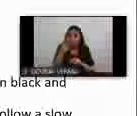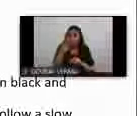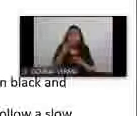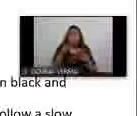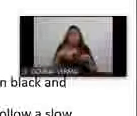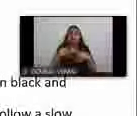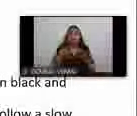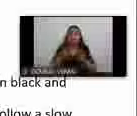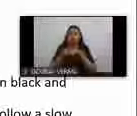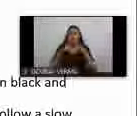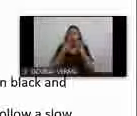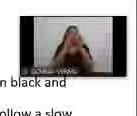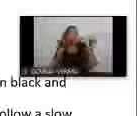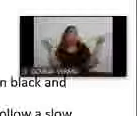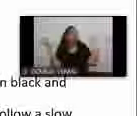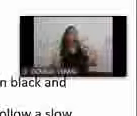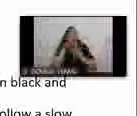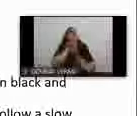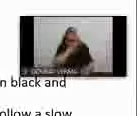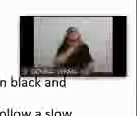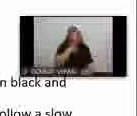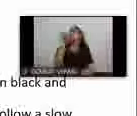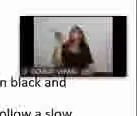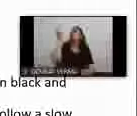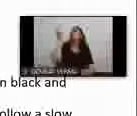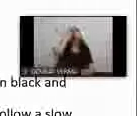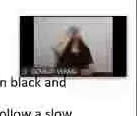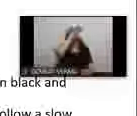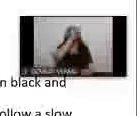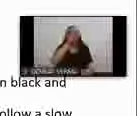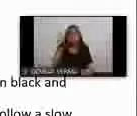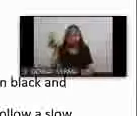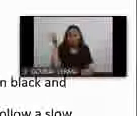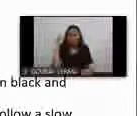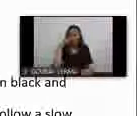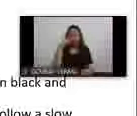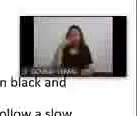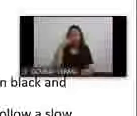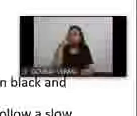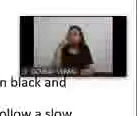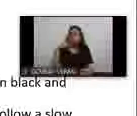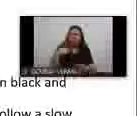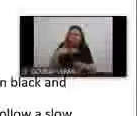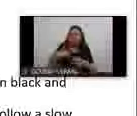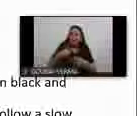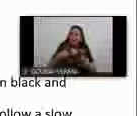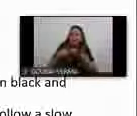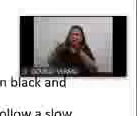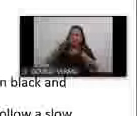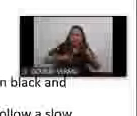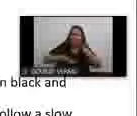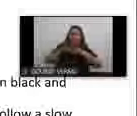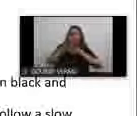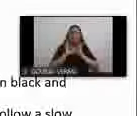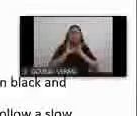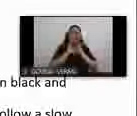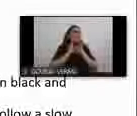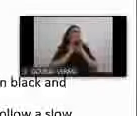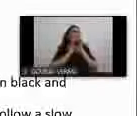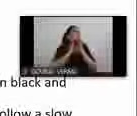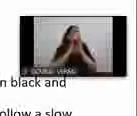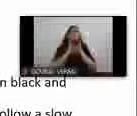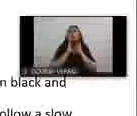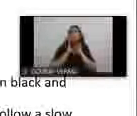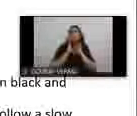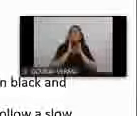रूम, पूरा रूम स्कैन करना देखते हैं, अपने आंख को ट्रेनिंग देता है, आंख को, नेक को मूव करने का, मसल्स